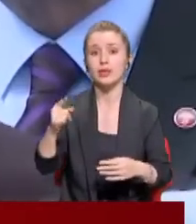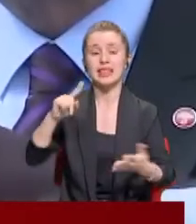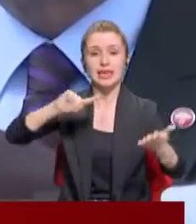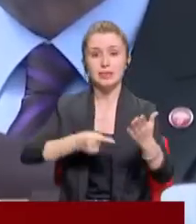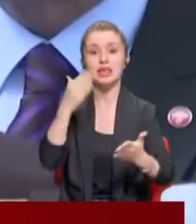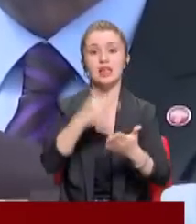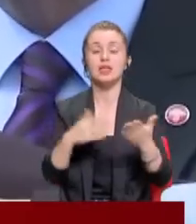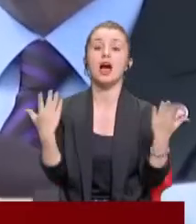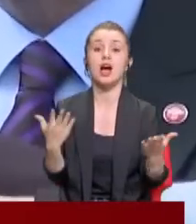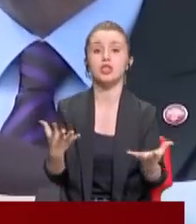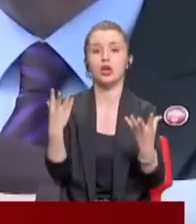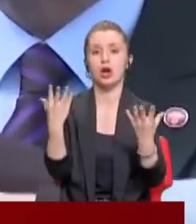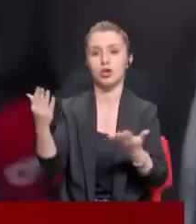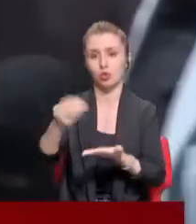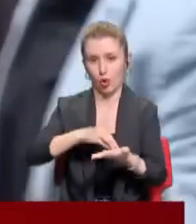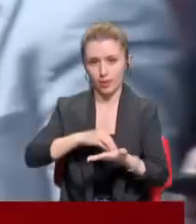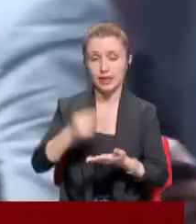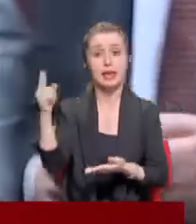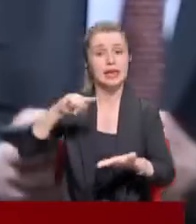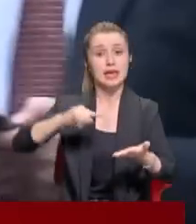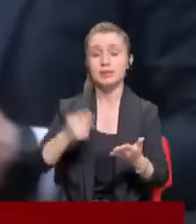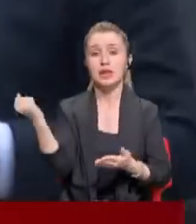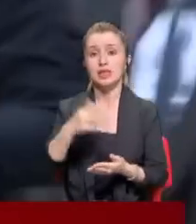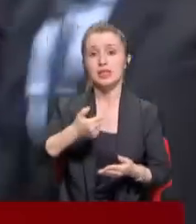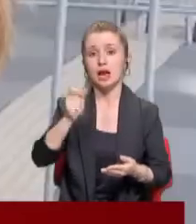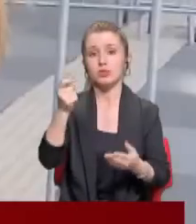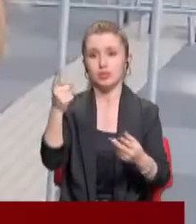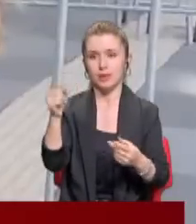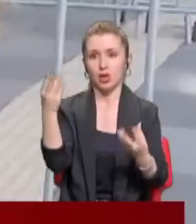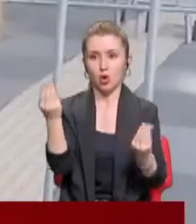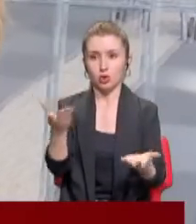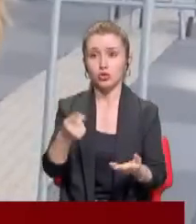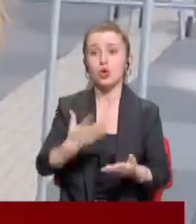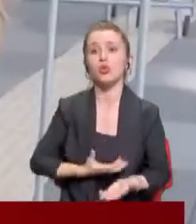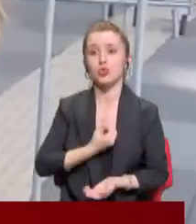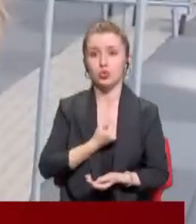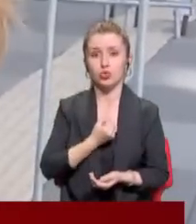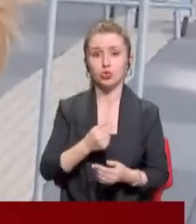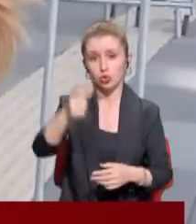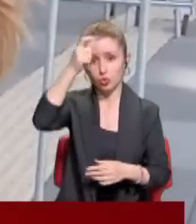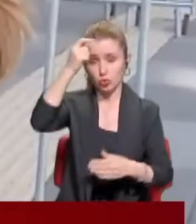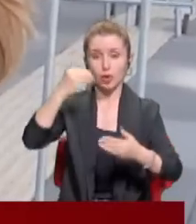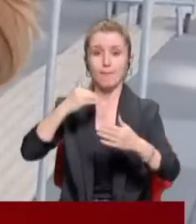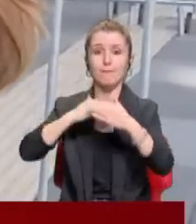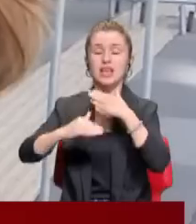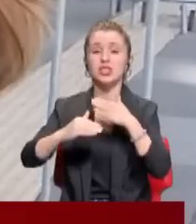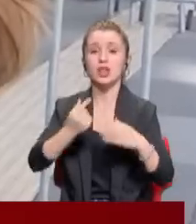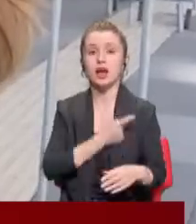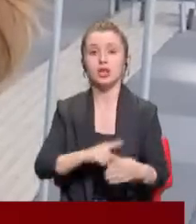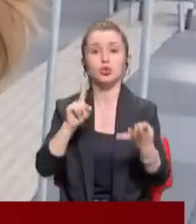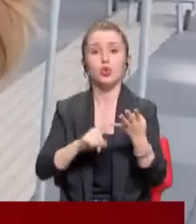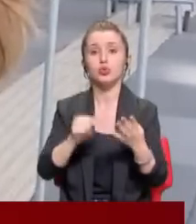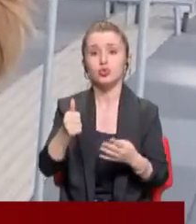imzanın yarısını ancak aşabildi. İmza sayısı 60 bine yaklaştı. Biz şuna üzüldük yani. Türk milliyetçilerinin adayının daha 4.